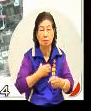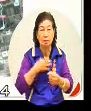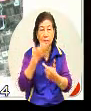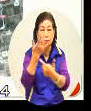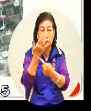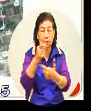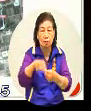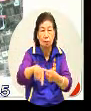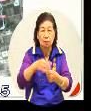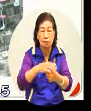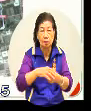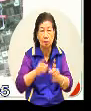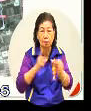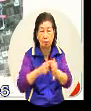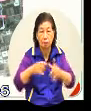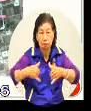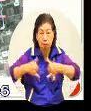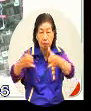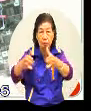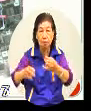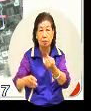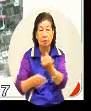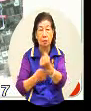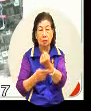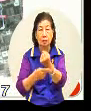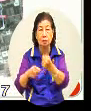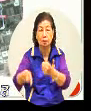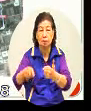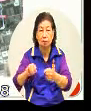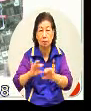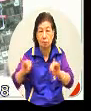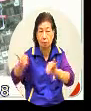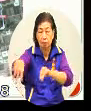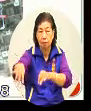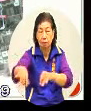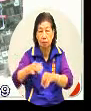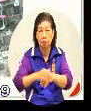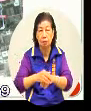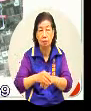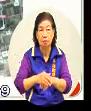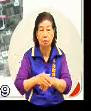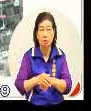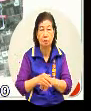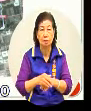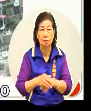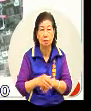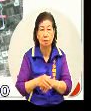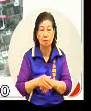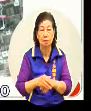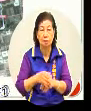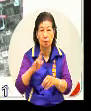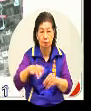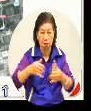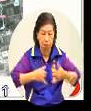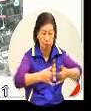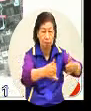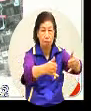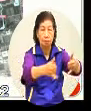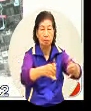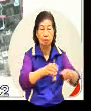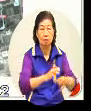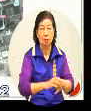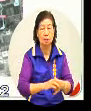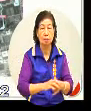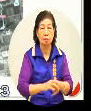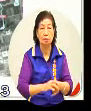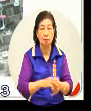罗利，会使讲呢，这个位置吼，拄好隔。一条路吼，就是徛好